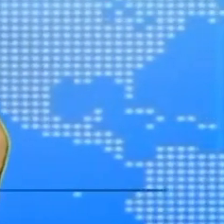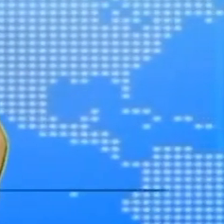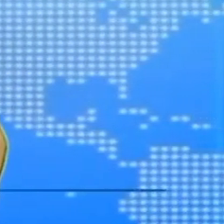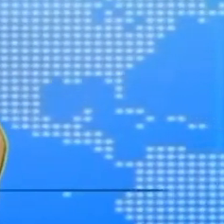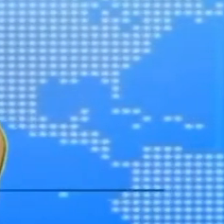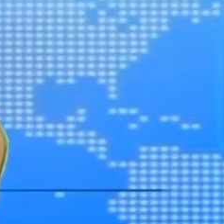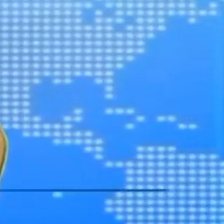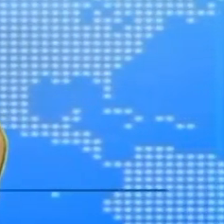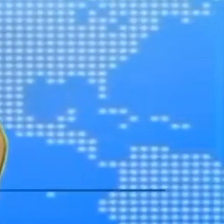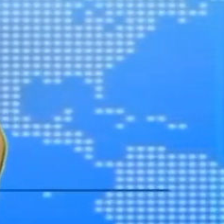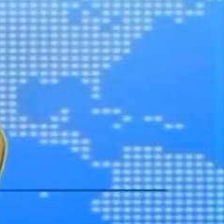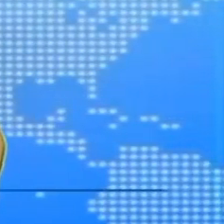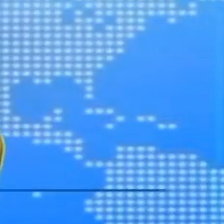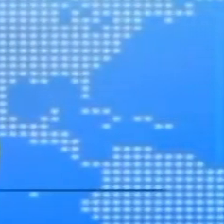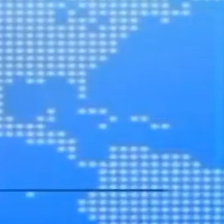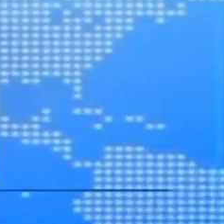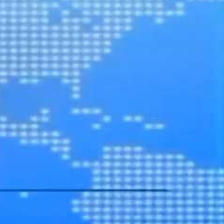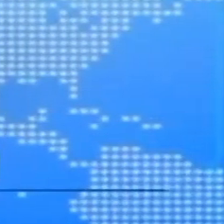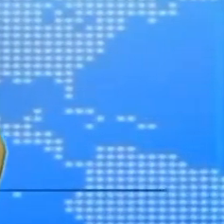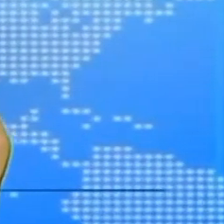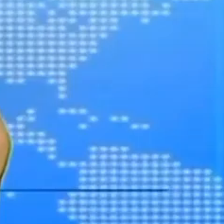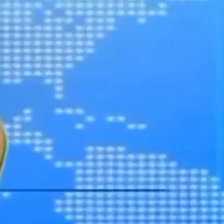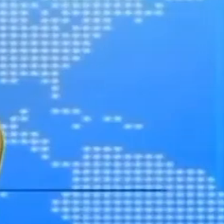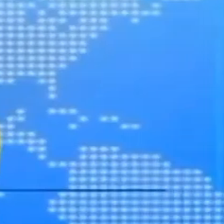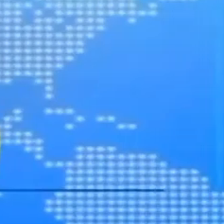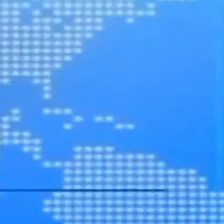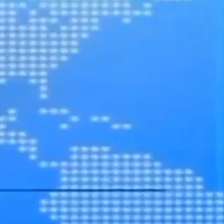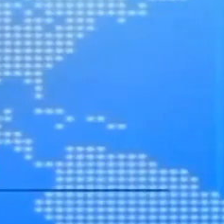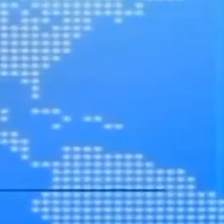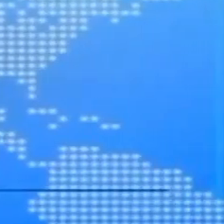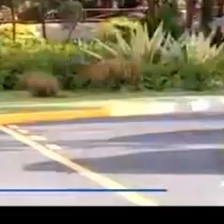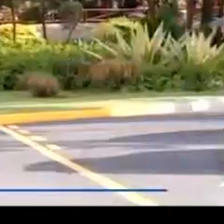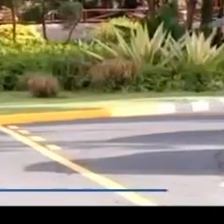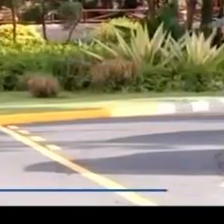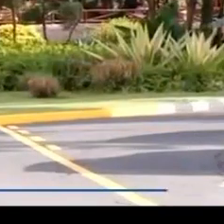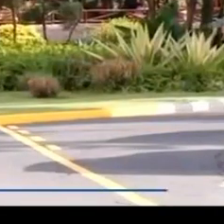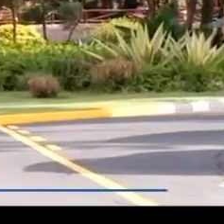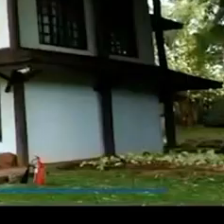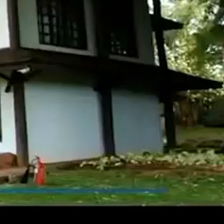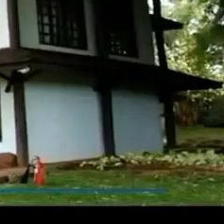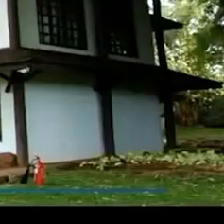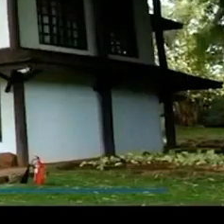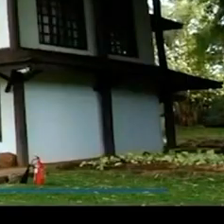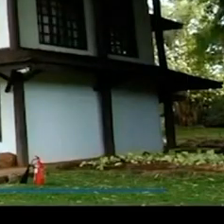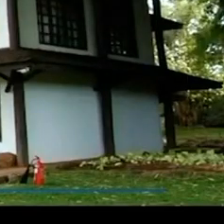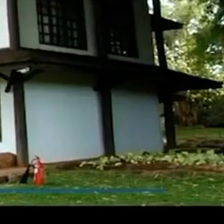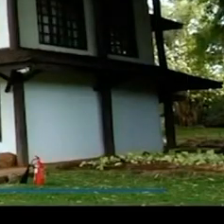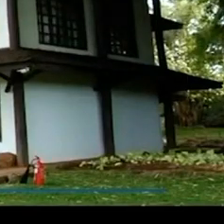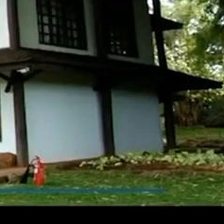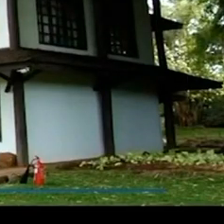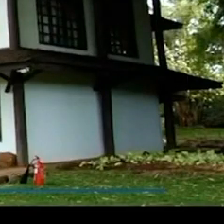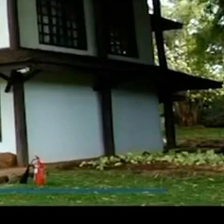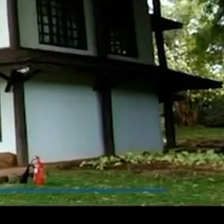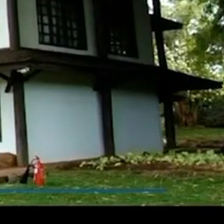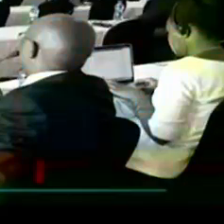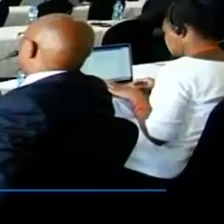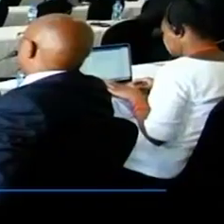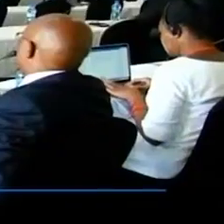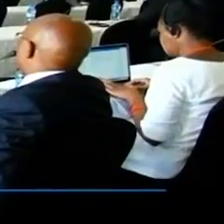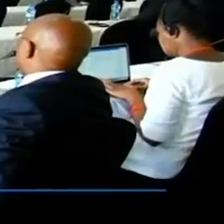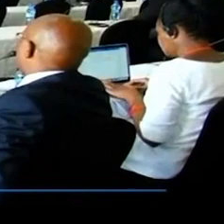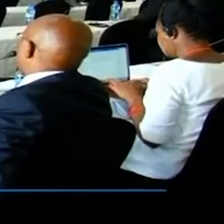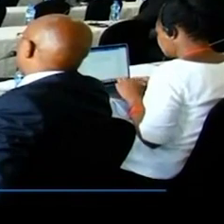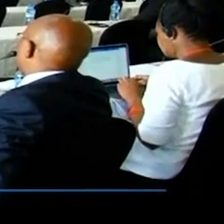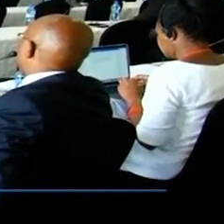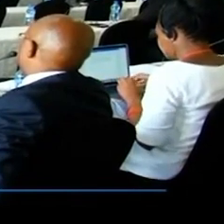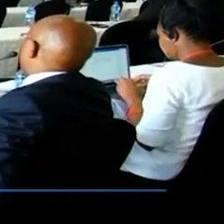signé Giscard Koussema, fils Matondo. Regardez. Cette salle des conférences devenue mythique pour avoir abrité les initiatives